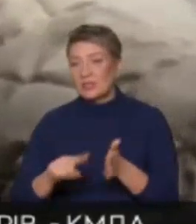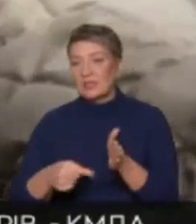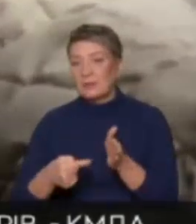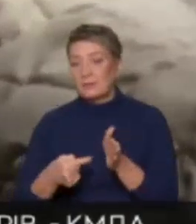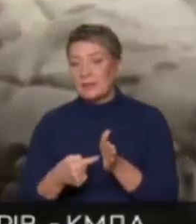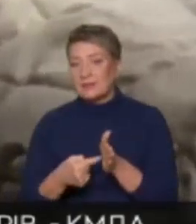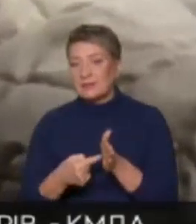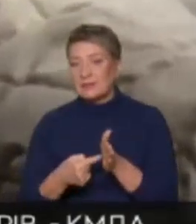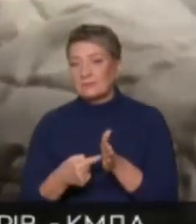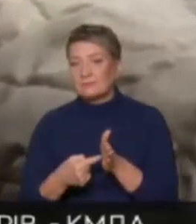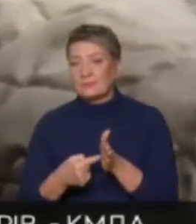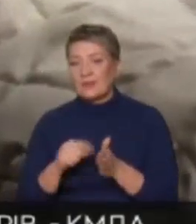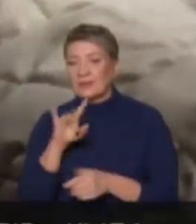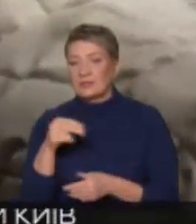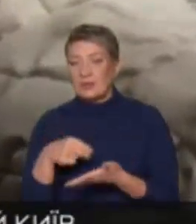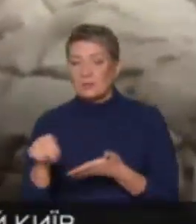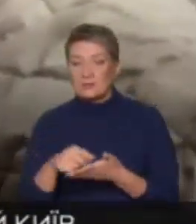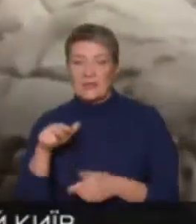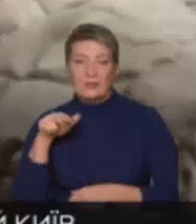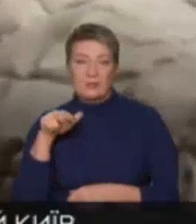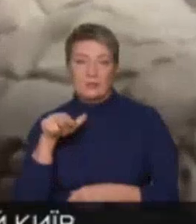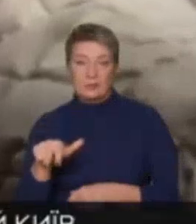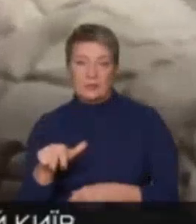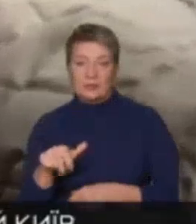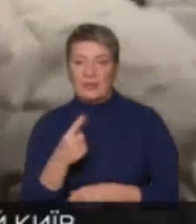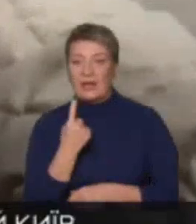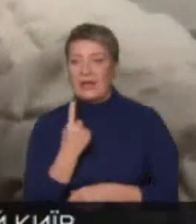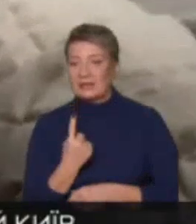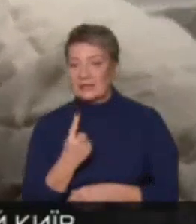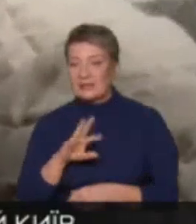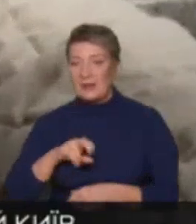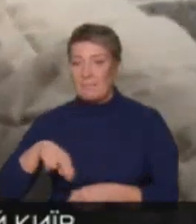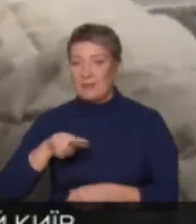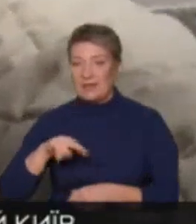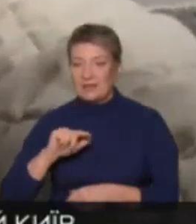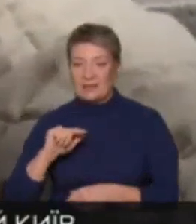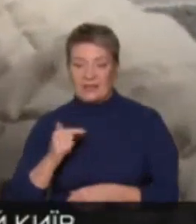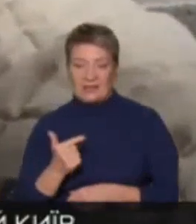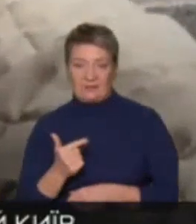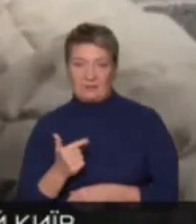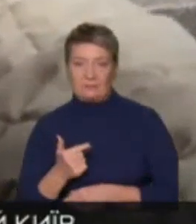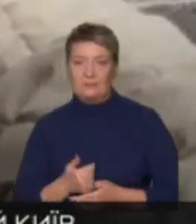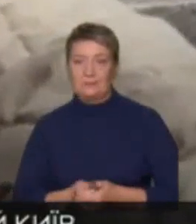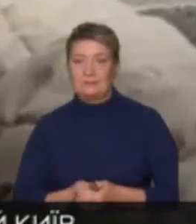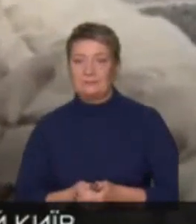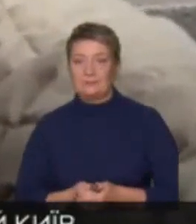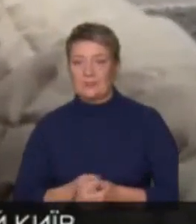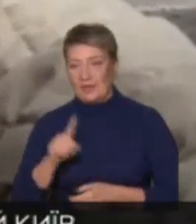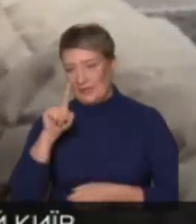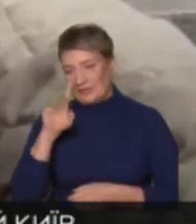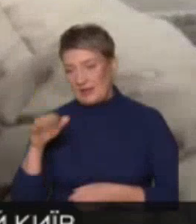запити ЗСУ для придбання дронів понад 1 мільярд гривень. Слава